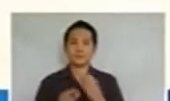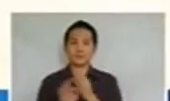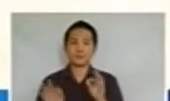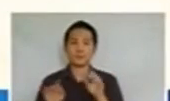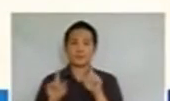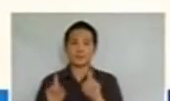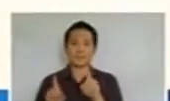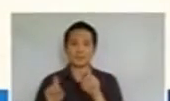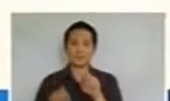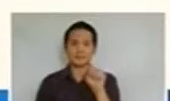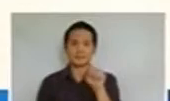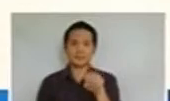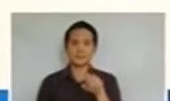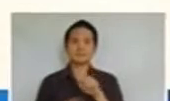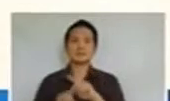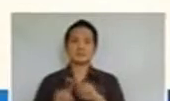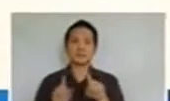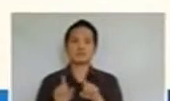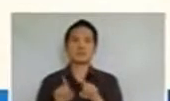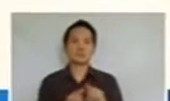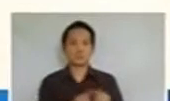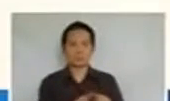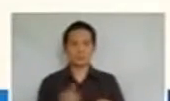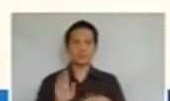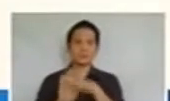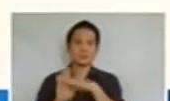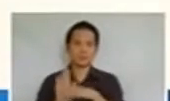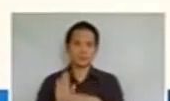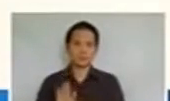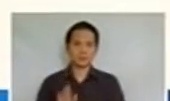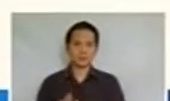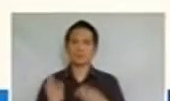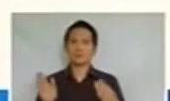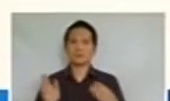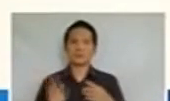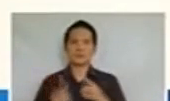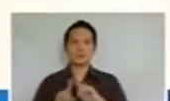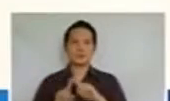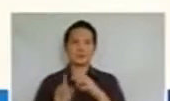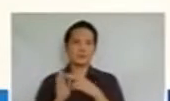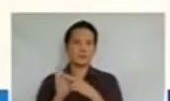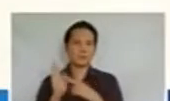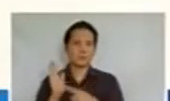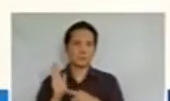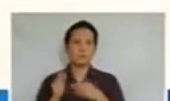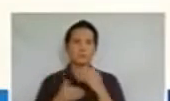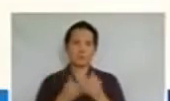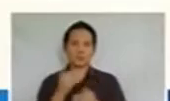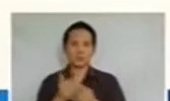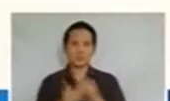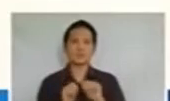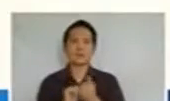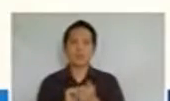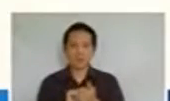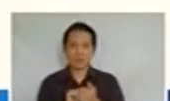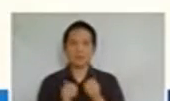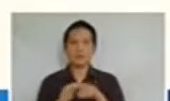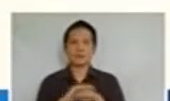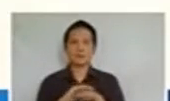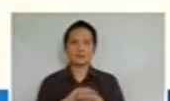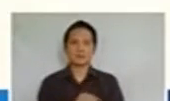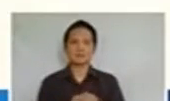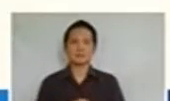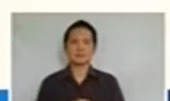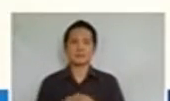tayo, COVID-19 update naman tayo dito sa Davao Region. Kahapon ay 13 nga na ang nadagdag na mga kumpirmadong kaso